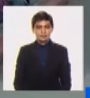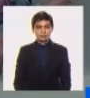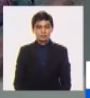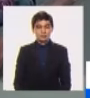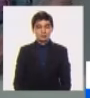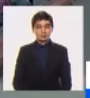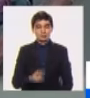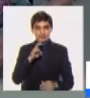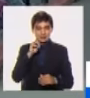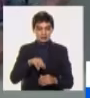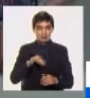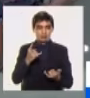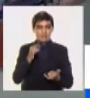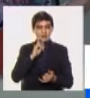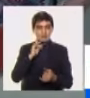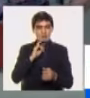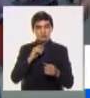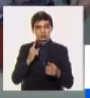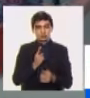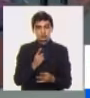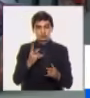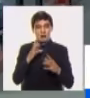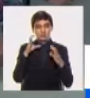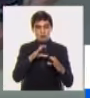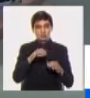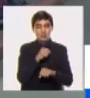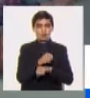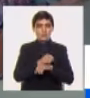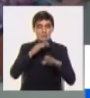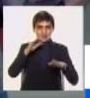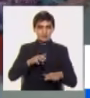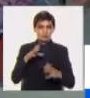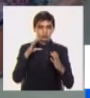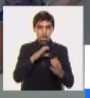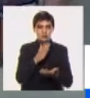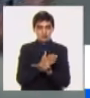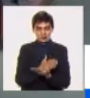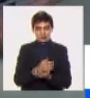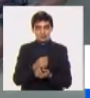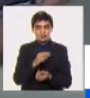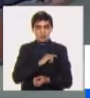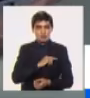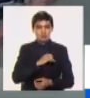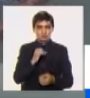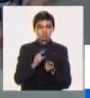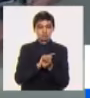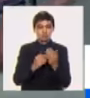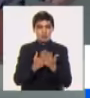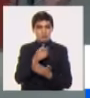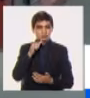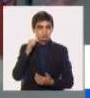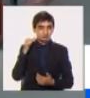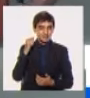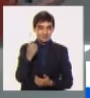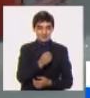нет наталия пока есть смысла ждать автобус и на тонов как движения общественного транспорта мы обновили на прошлой